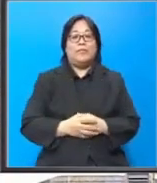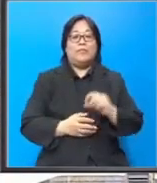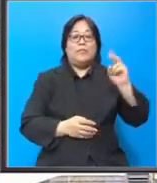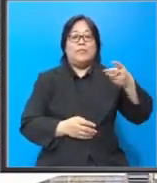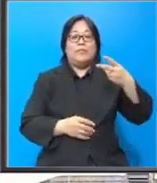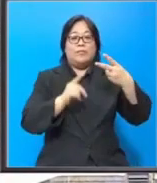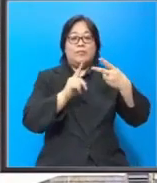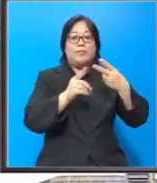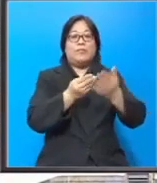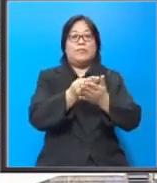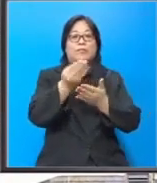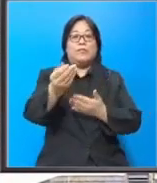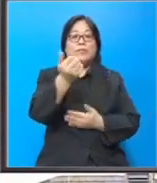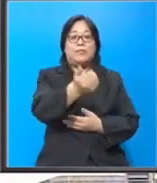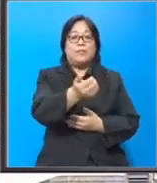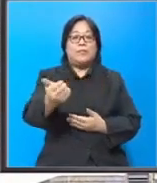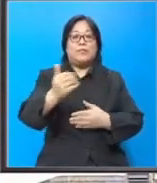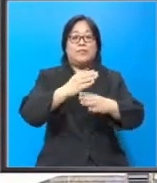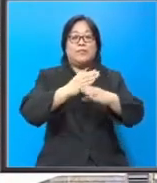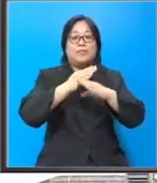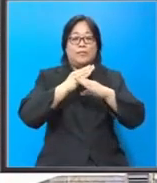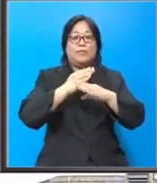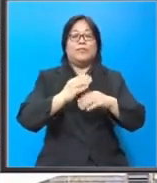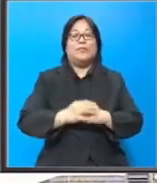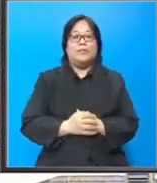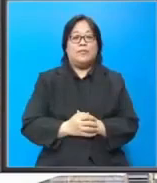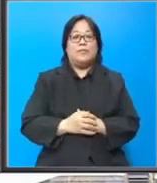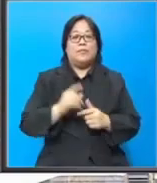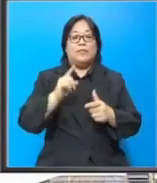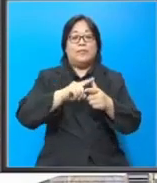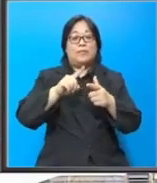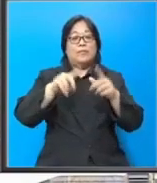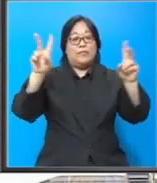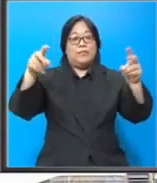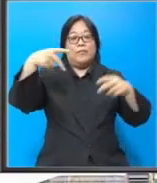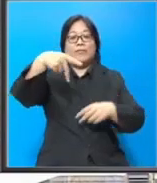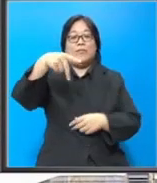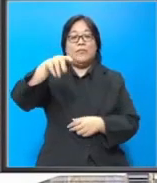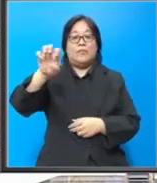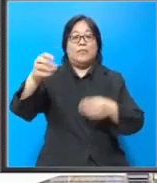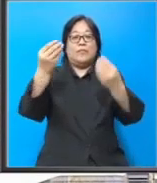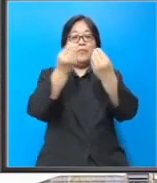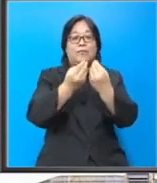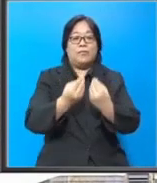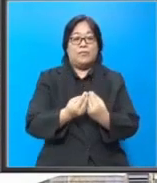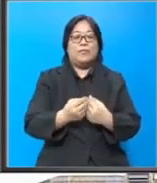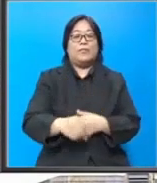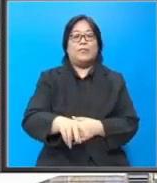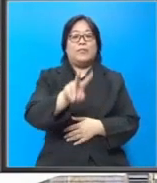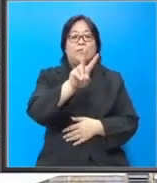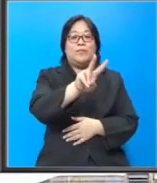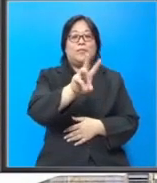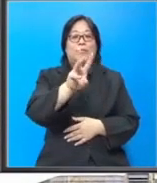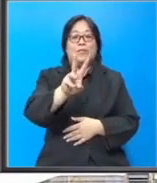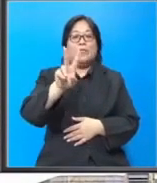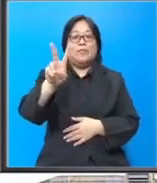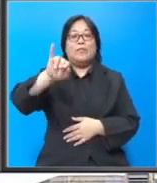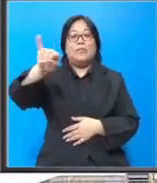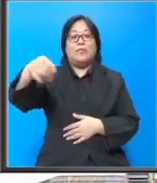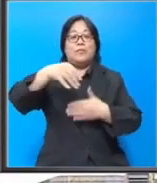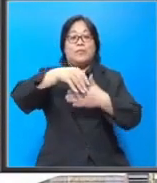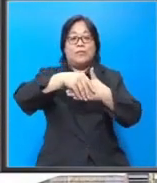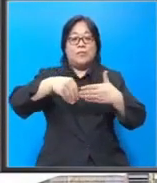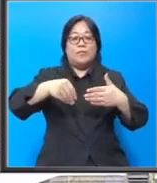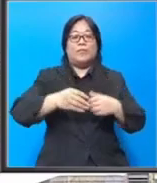Hai kedua pembelian perlengkapan pelindung and atau pipi berjumlah 200 262